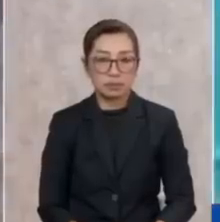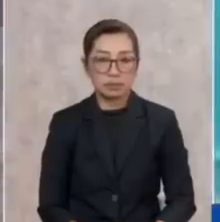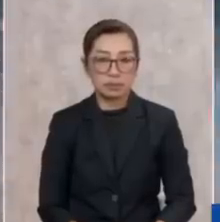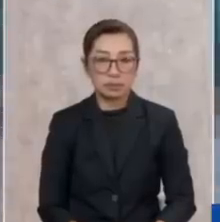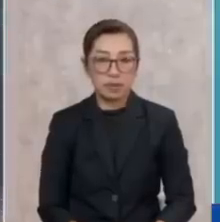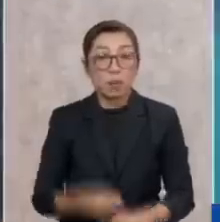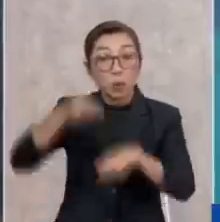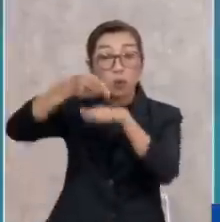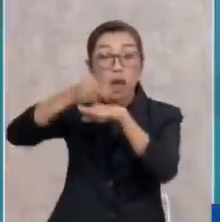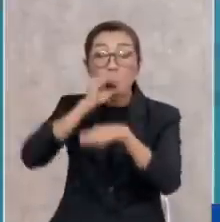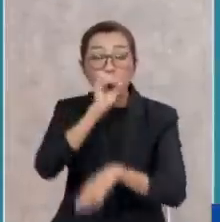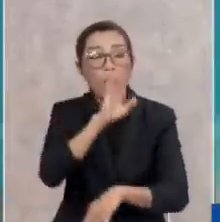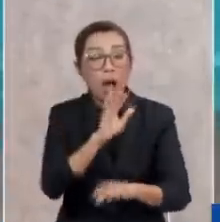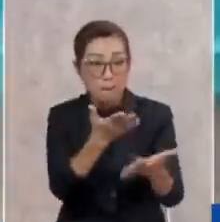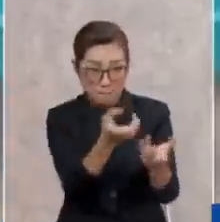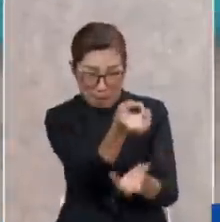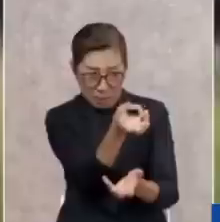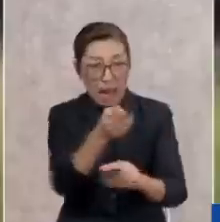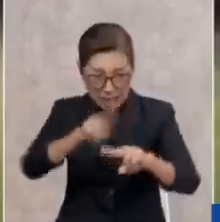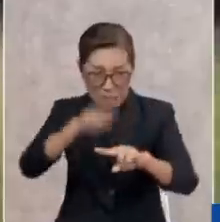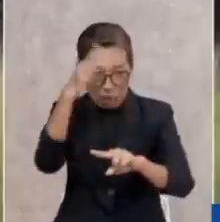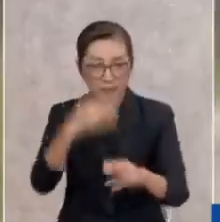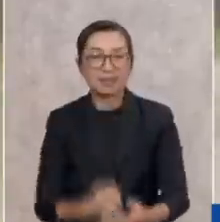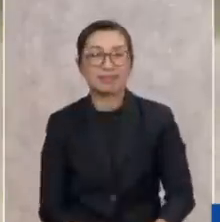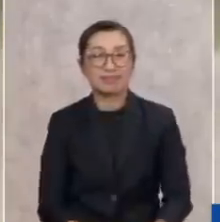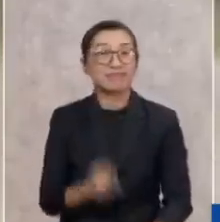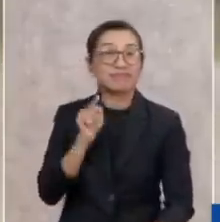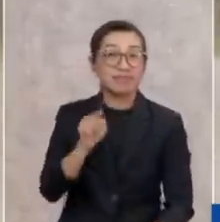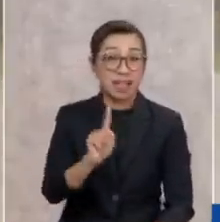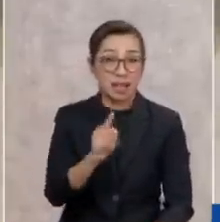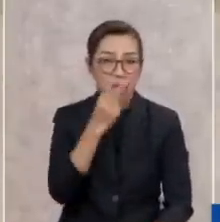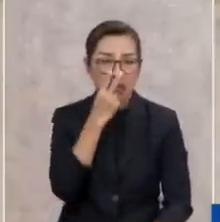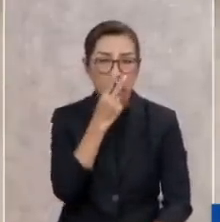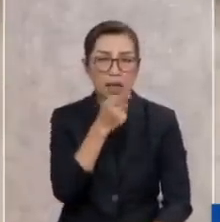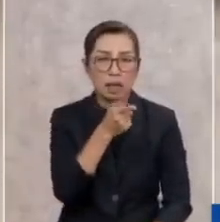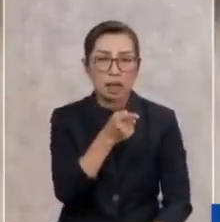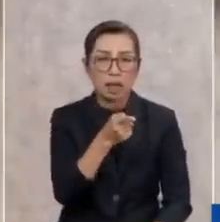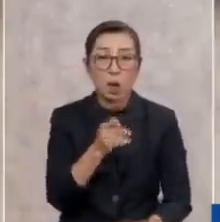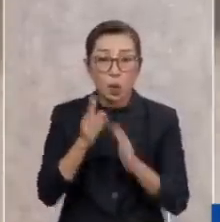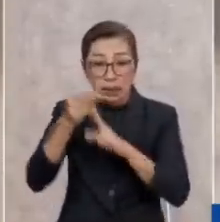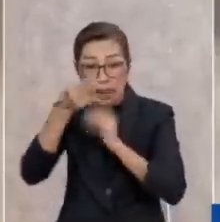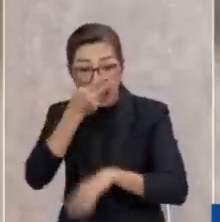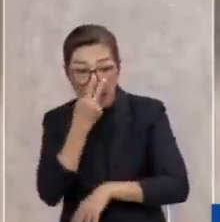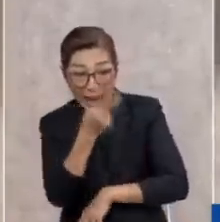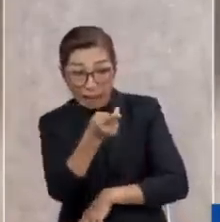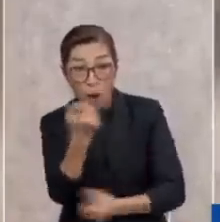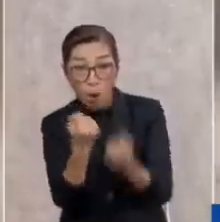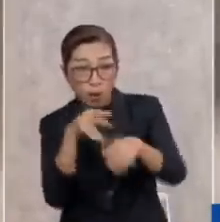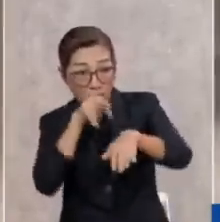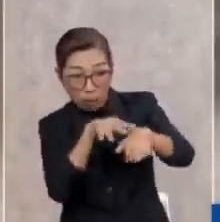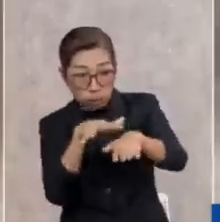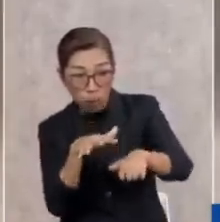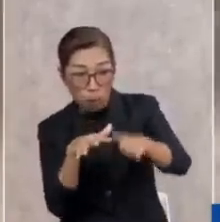แป๊บนึงครับพี่นั่งก่อน นี่คือเหตุการณ์ระทึกเลยทีเดียวครับที่คนที่เขาเห็นเหตุการณ์ถ่ายเอาไว้ได้ถึง